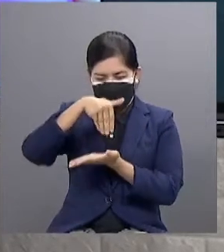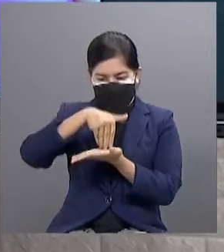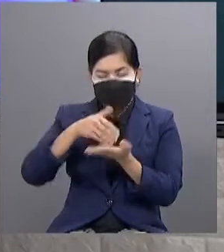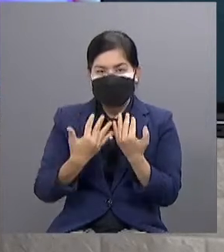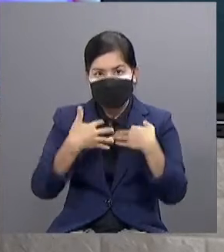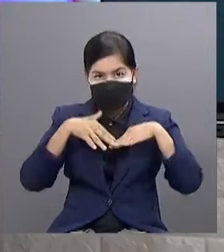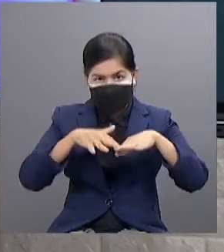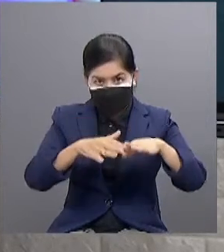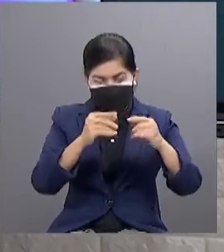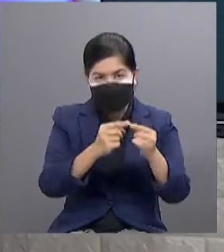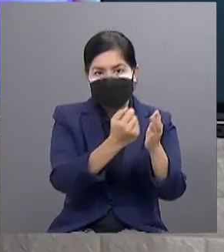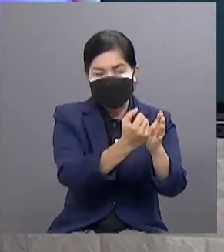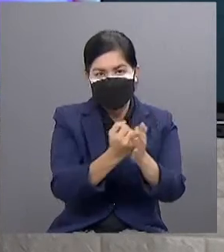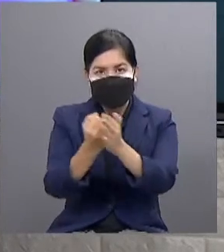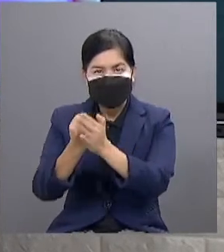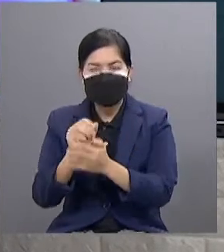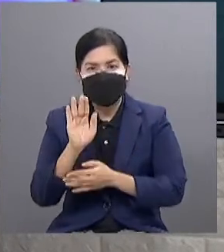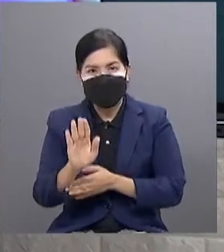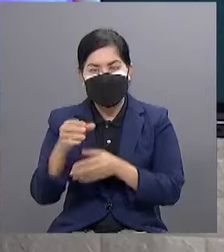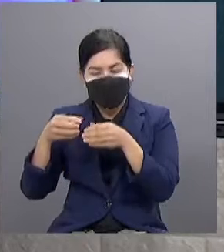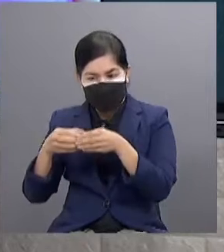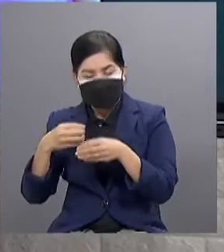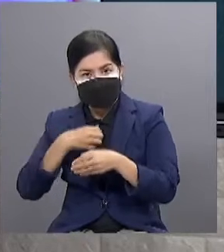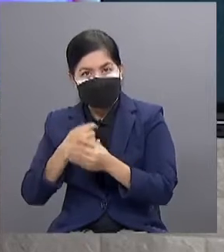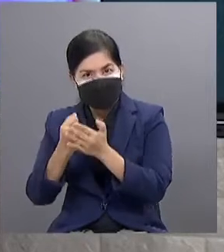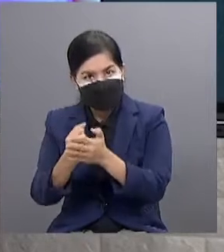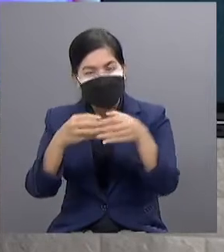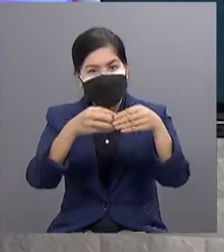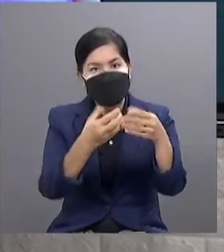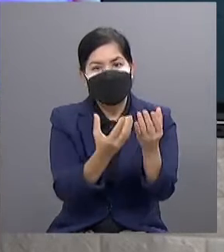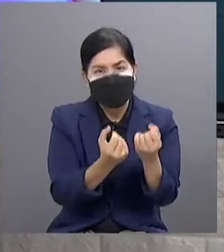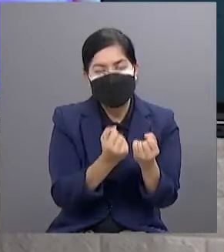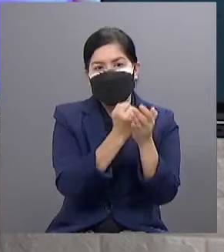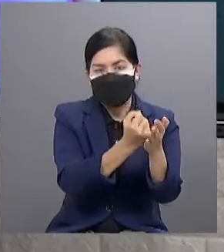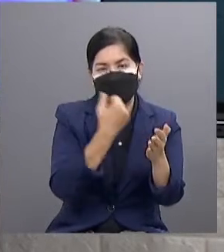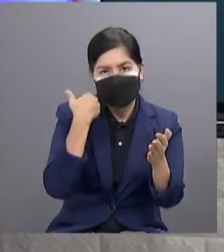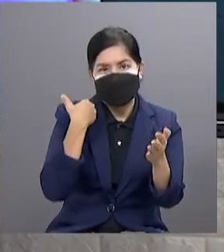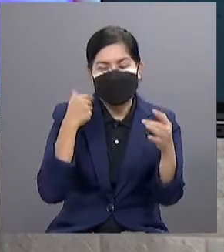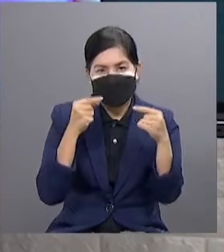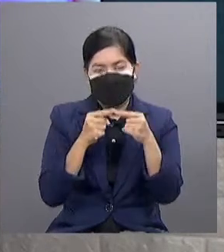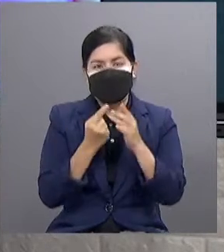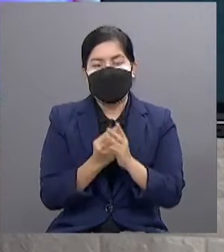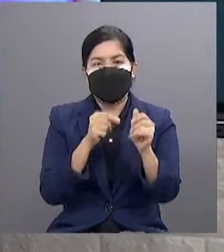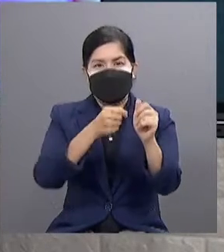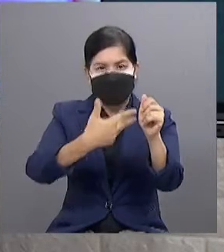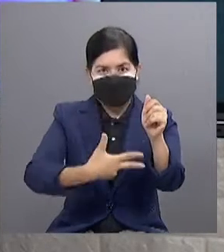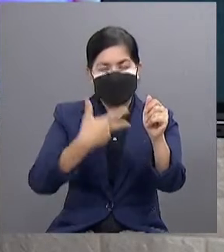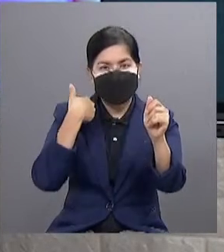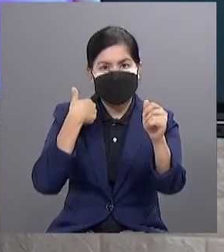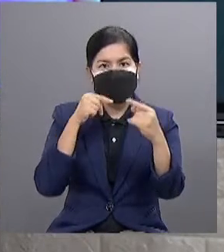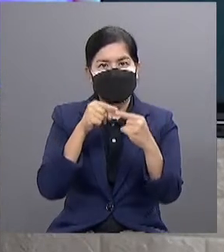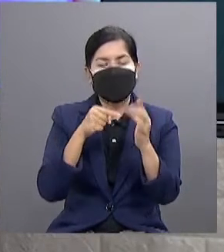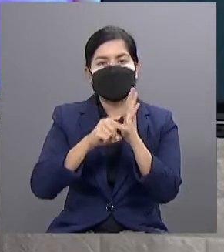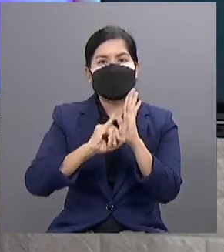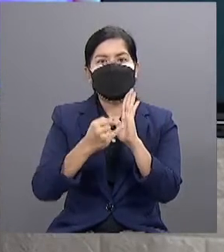ที่อยากจะแบ่งปันนะครับเฉพาะ 45วันที่ผ่านมาพวกเขาช่วยเหลือไปแล้ว 3อำเภอในจังหวัดสมุทรสาครนะ